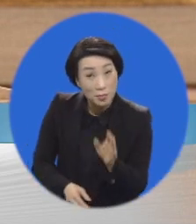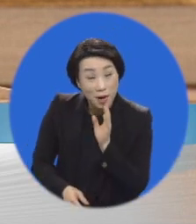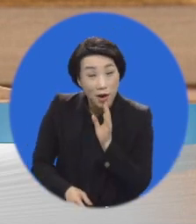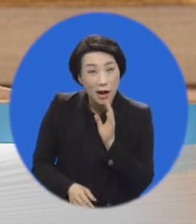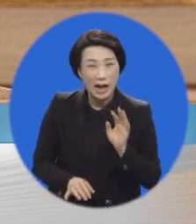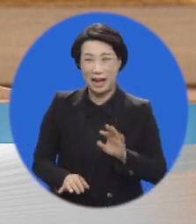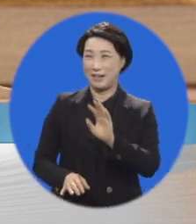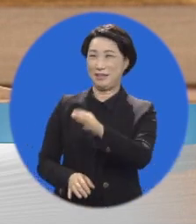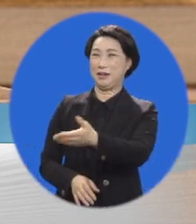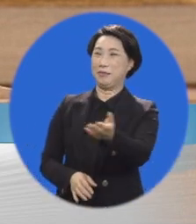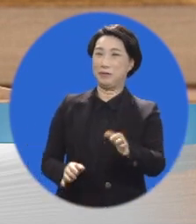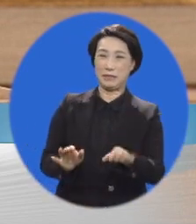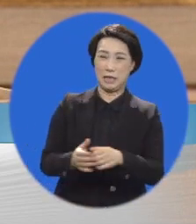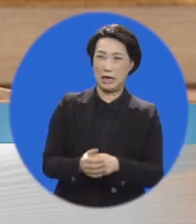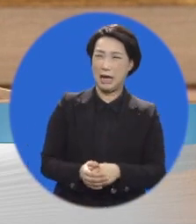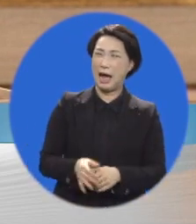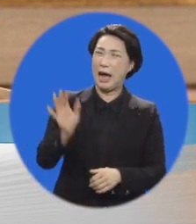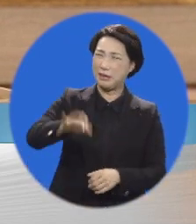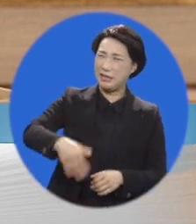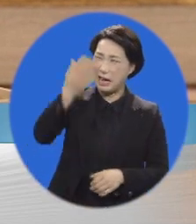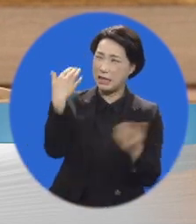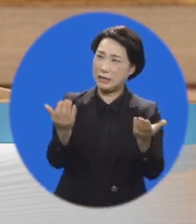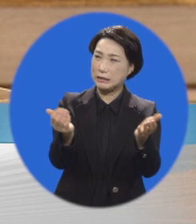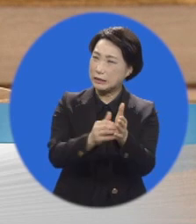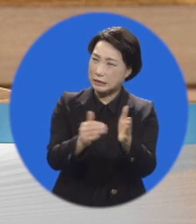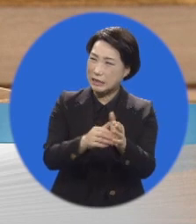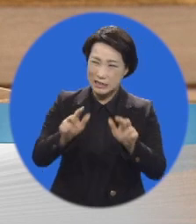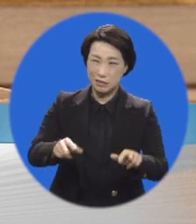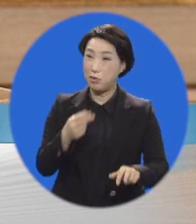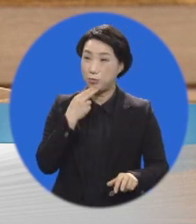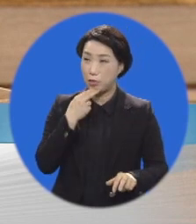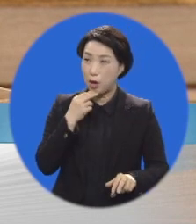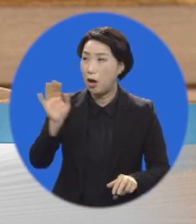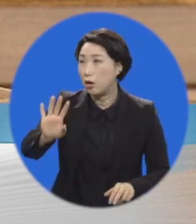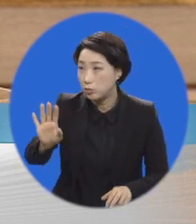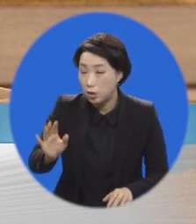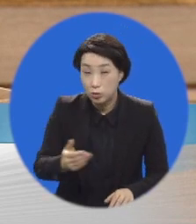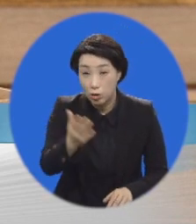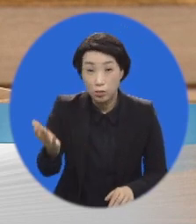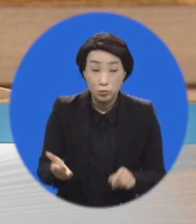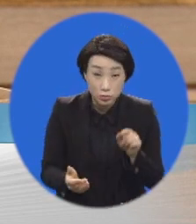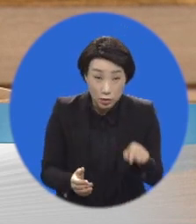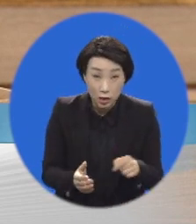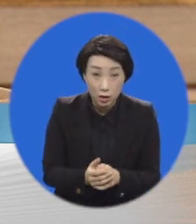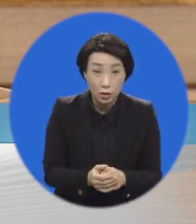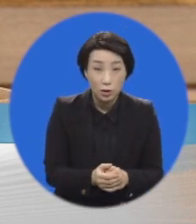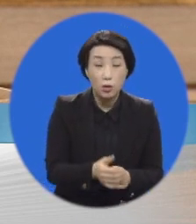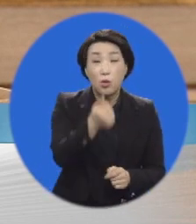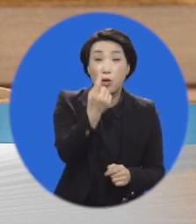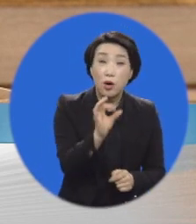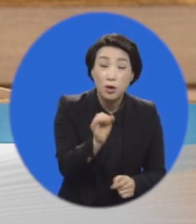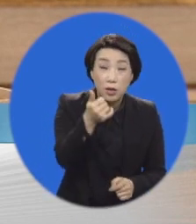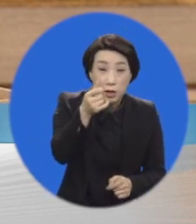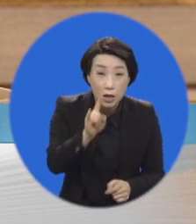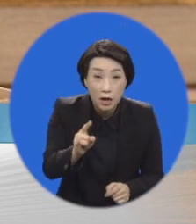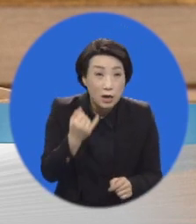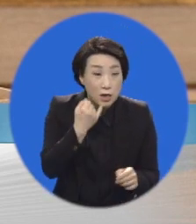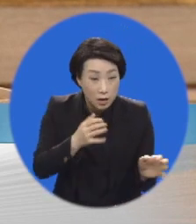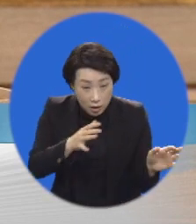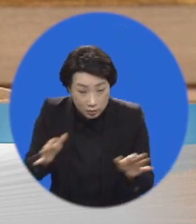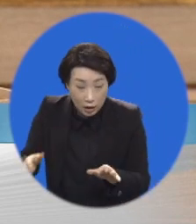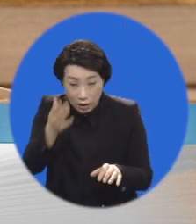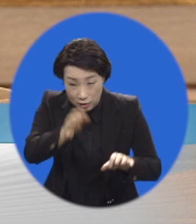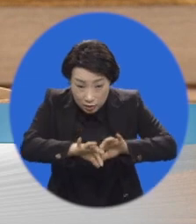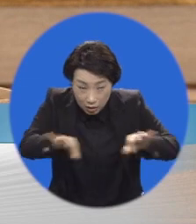없어. 아니요. 홍해 갈라져도 아무리 갈라져도 그들은 하나님과 나와 재료가 막힌